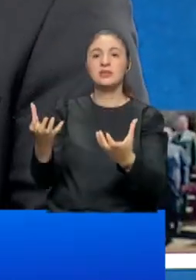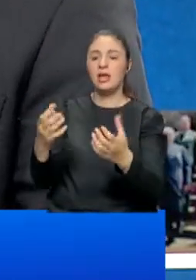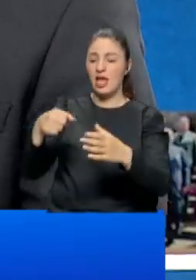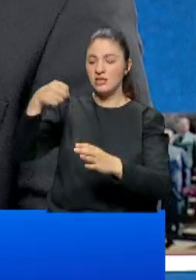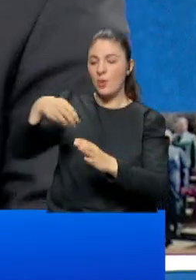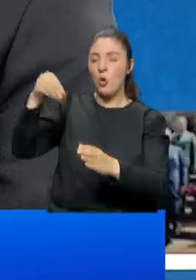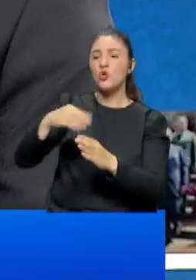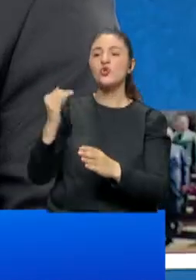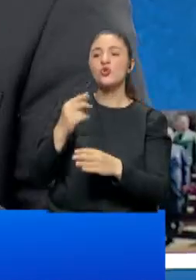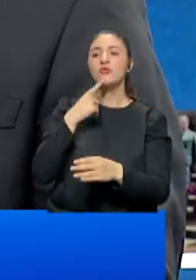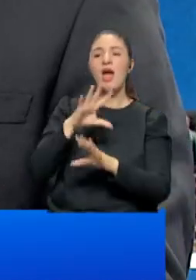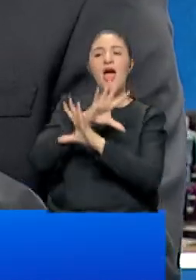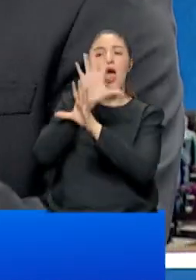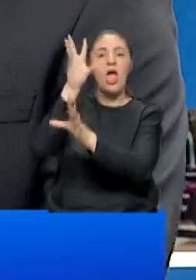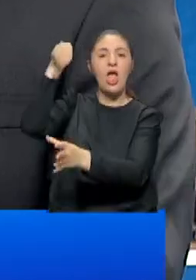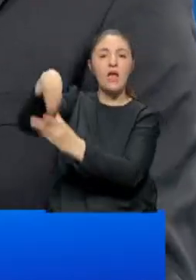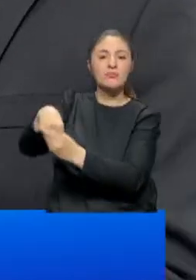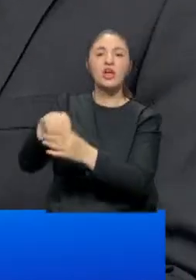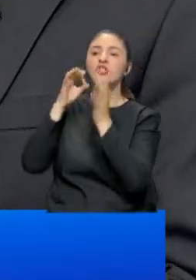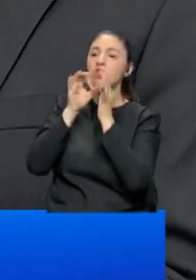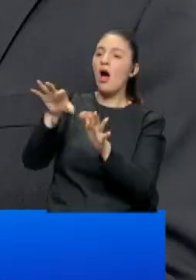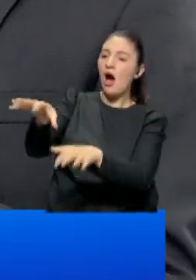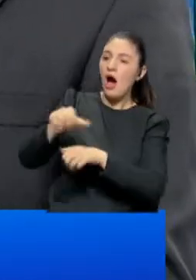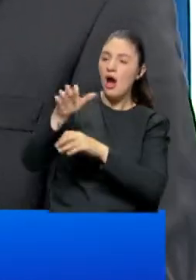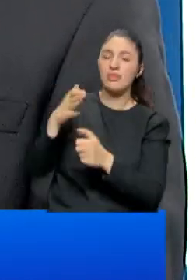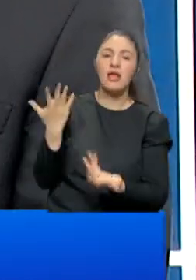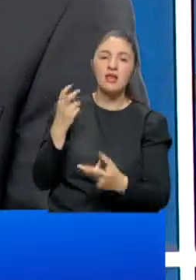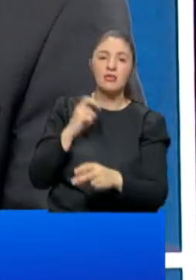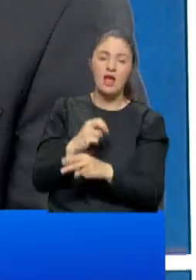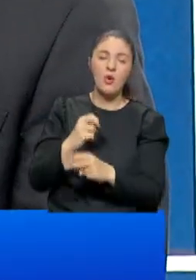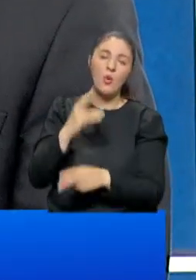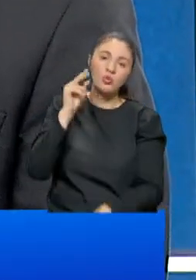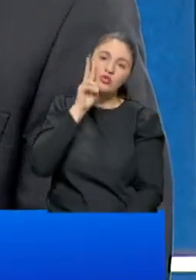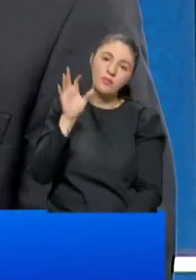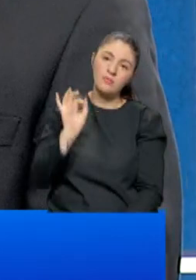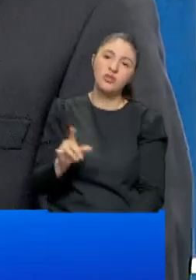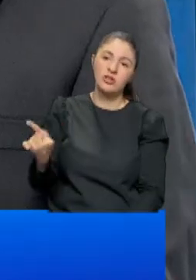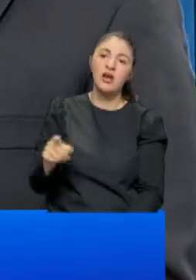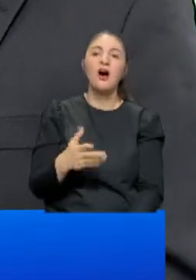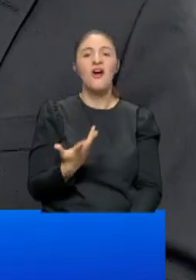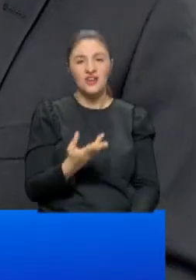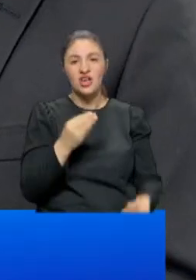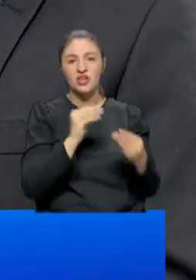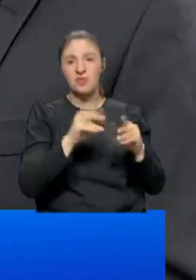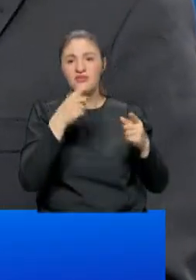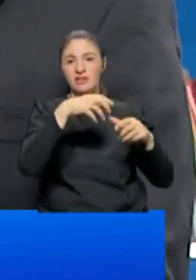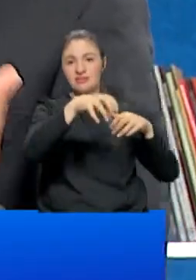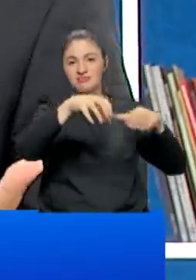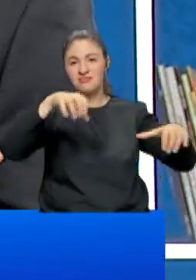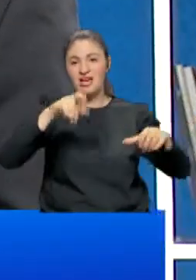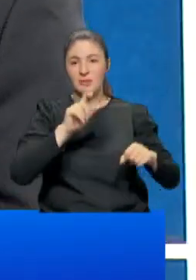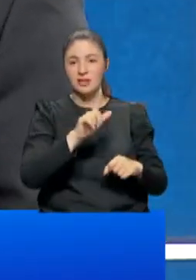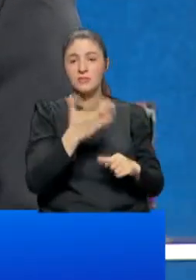koymanız yani ucuz diye her şey içinden almanın ne kadar riskli olduğunu görmeye başladık Oysa yumurtalar apayrı